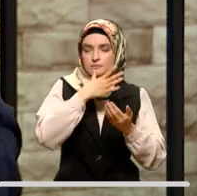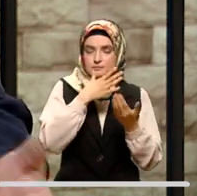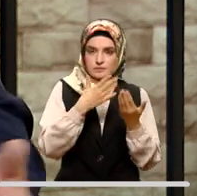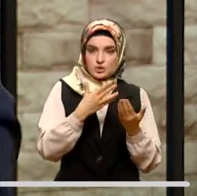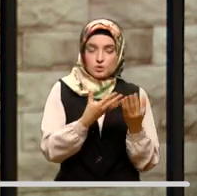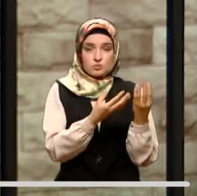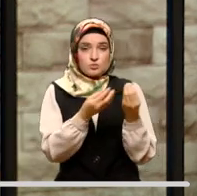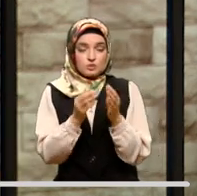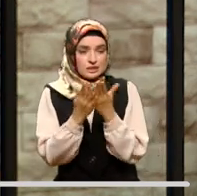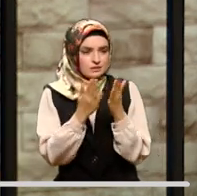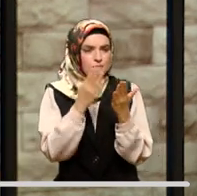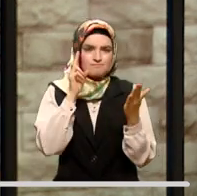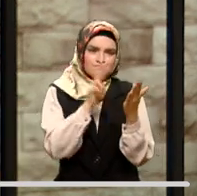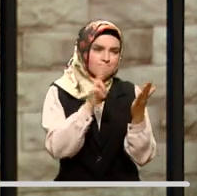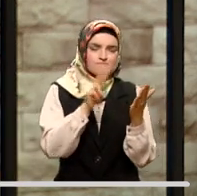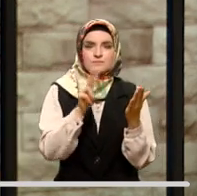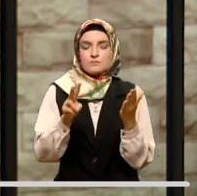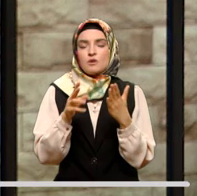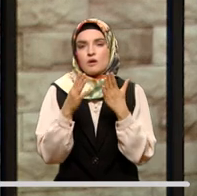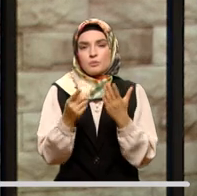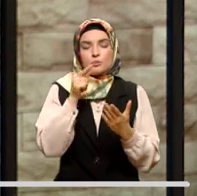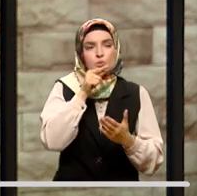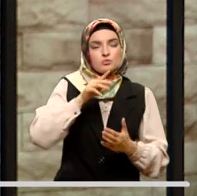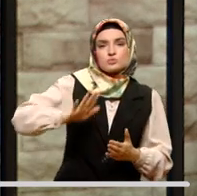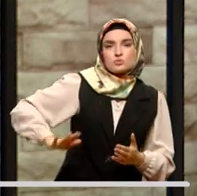şeyi kitabı göstermişsiniz. Ama o çocuk